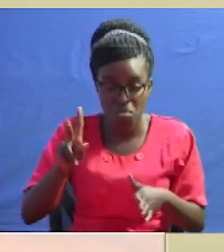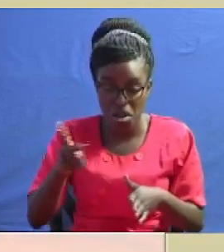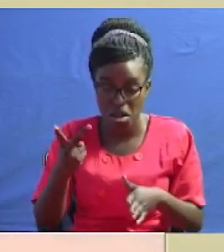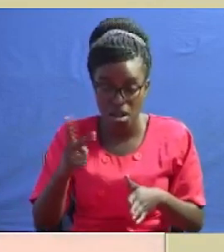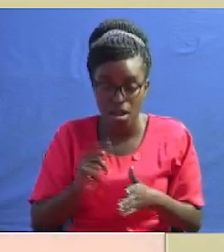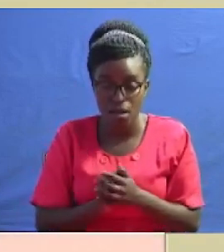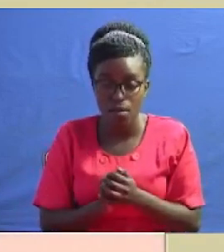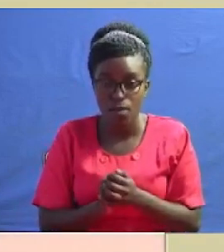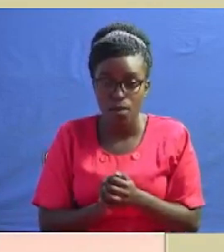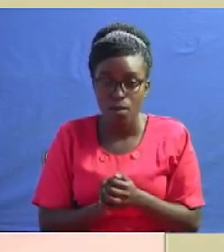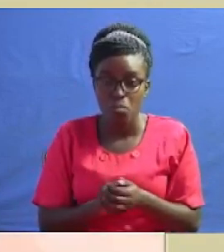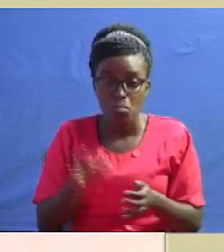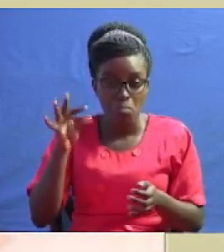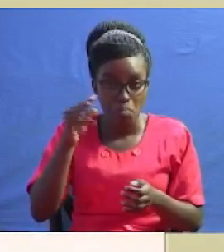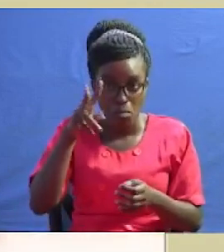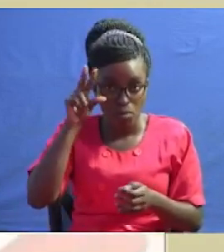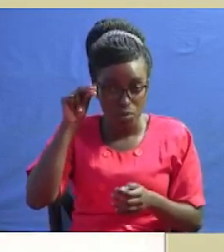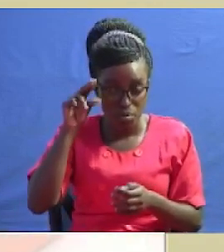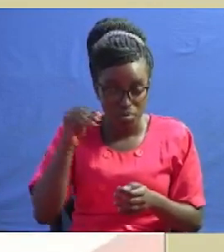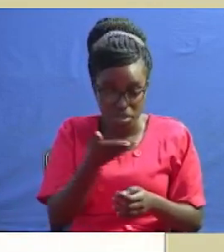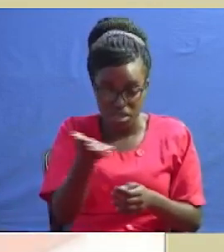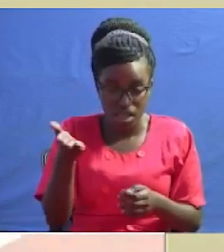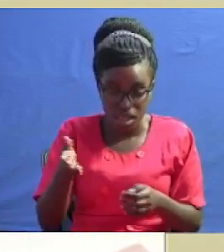pwani, watoto wote, kwa sababu